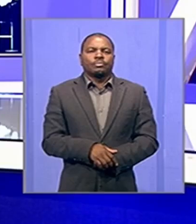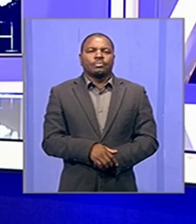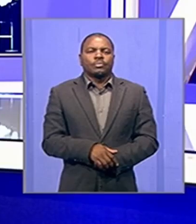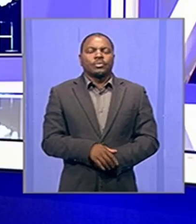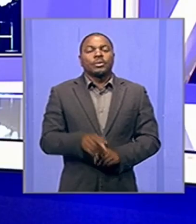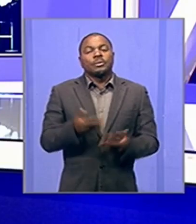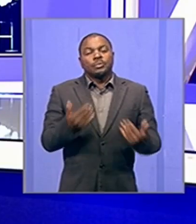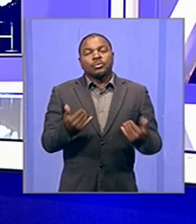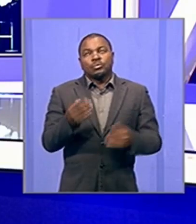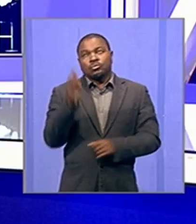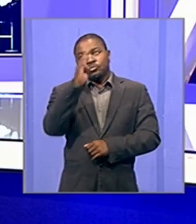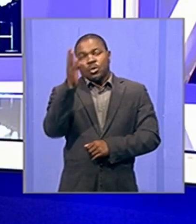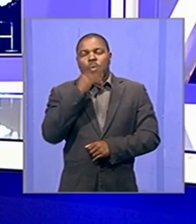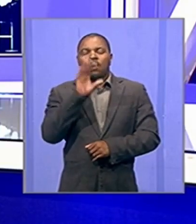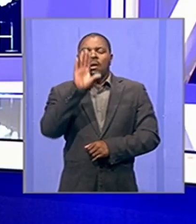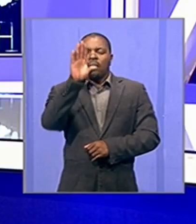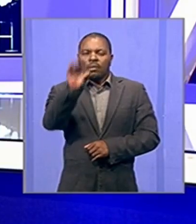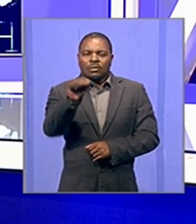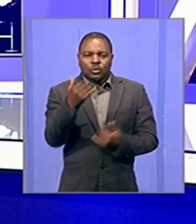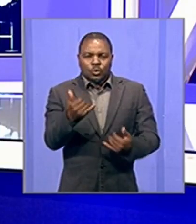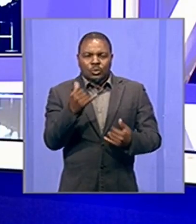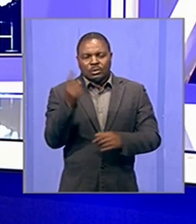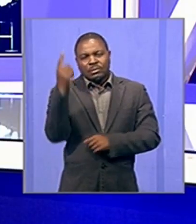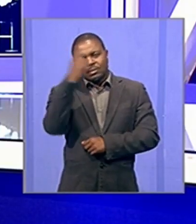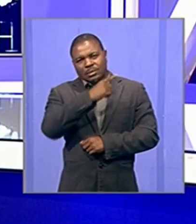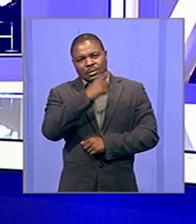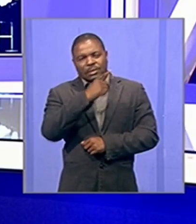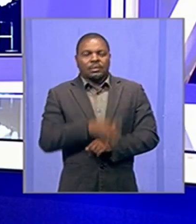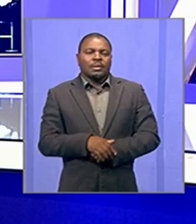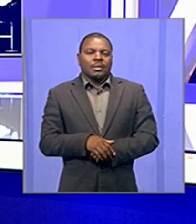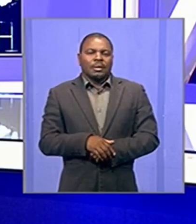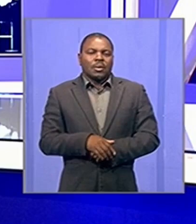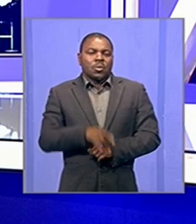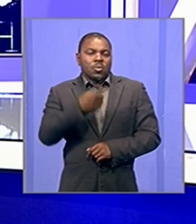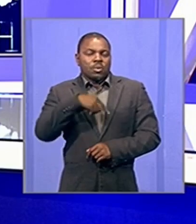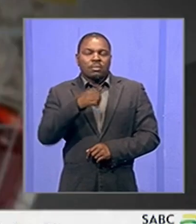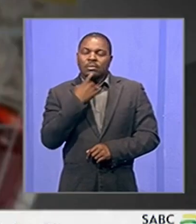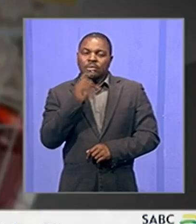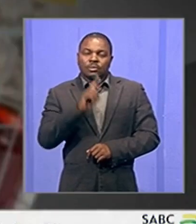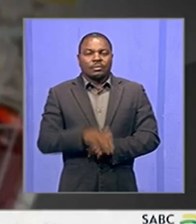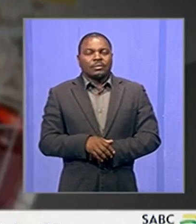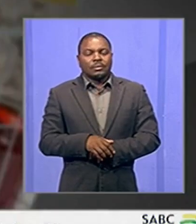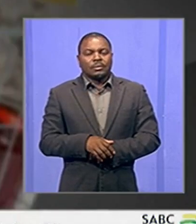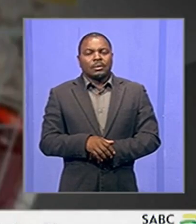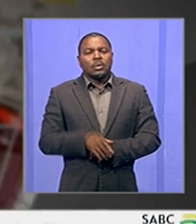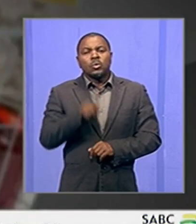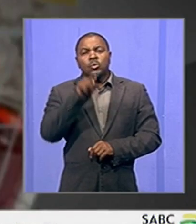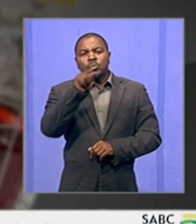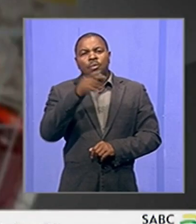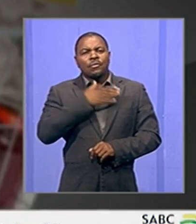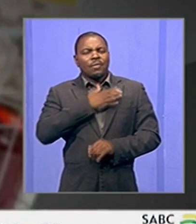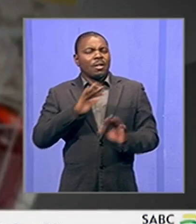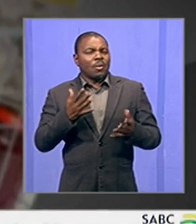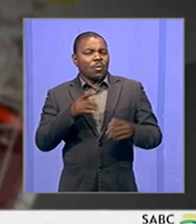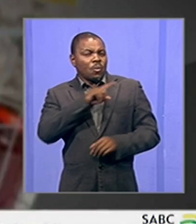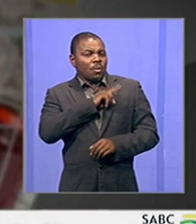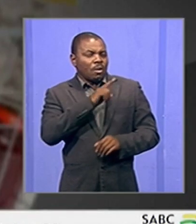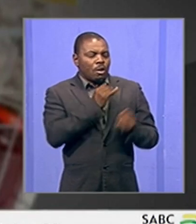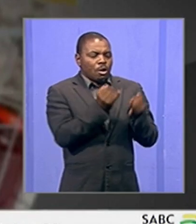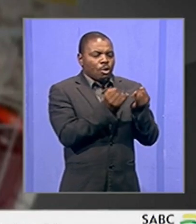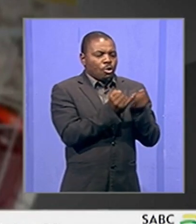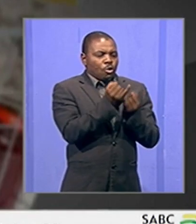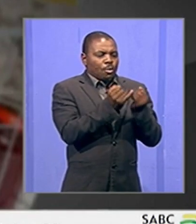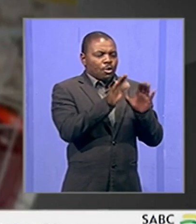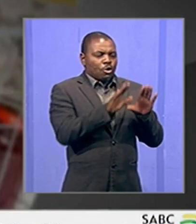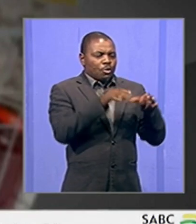Re le kgopetse maikutlo mabapi le potšišo ya rena ya letšatši moo re rego a e ka ba maikutlo a gago ke afe morago ga